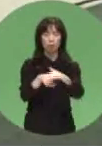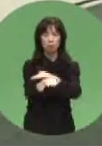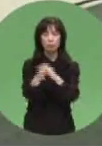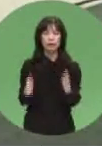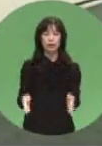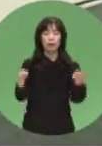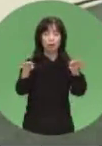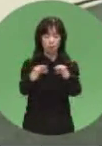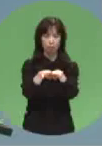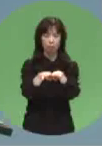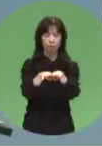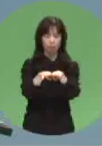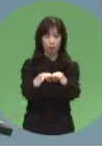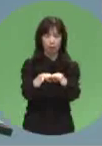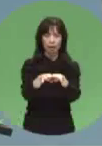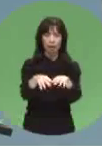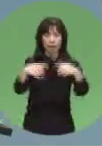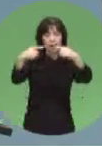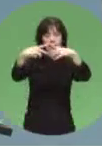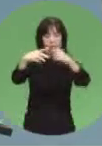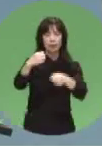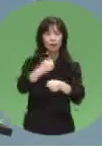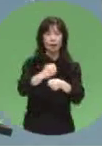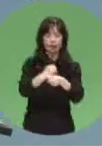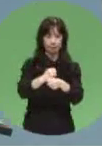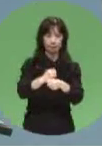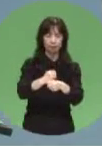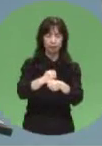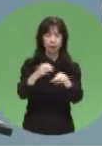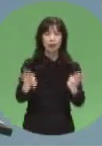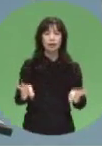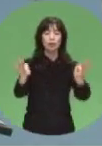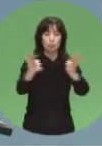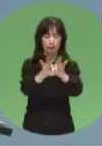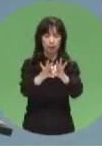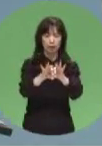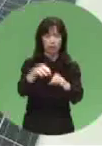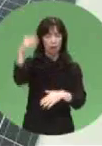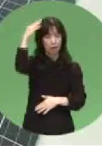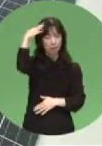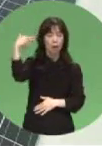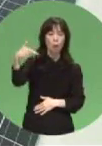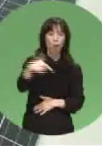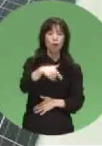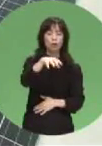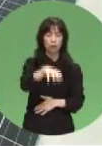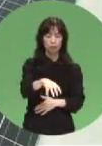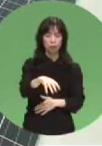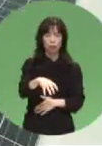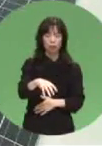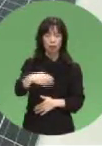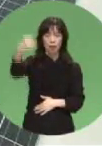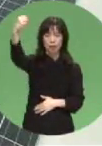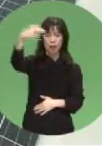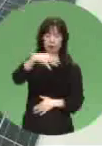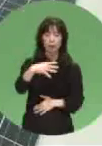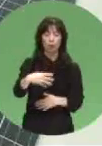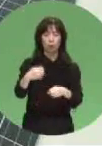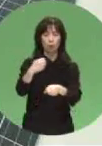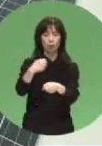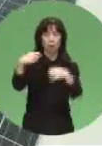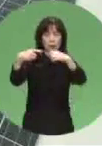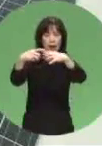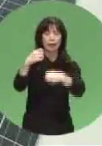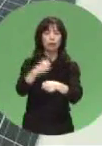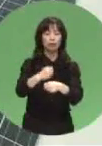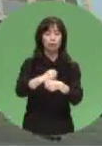家給油所、太陽光発電設備といった設備の充実が図られています。北分署新庁